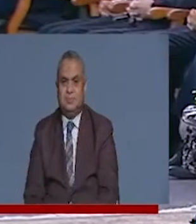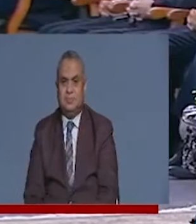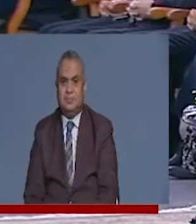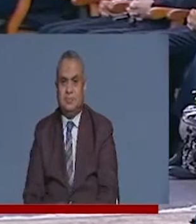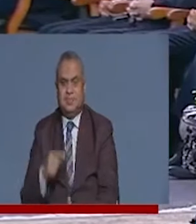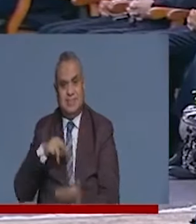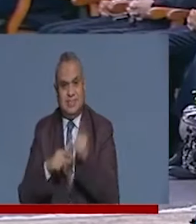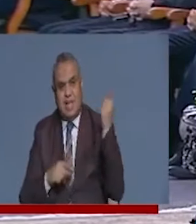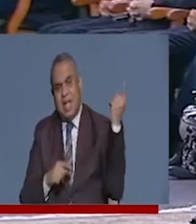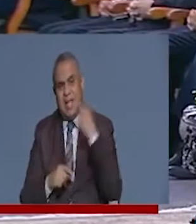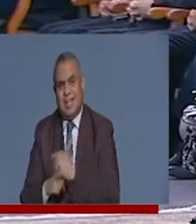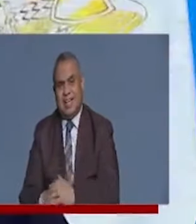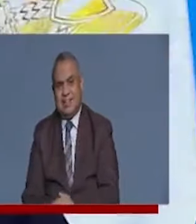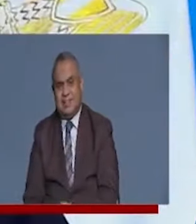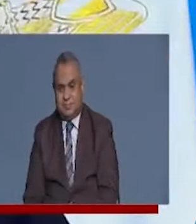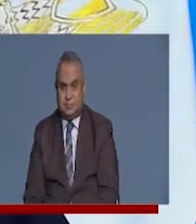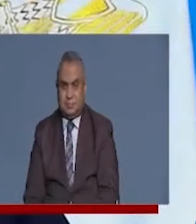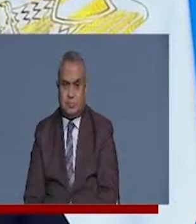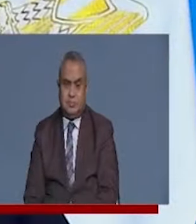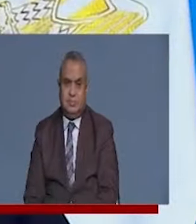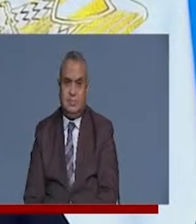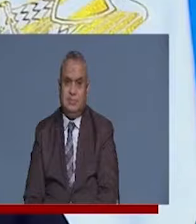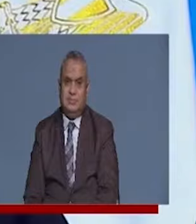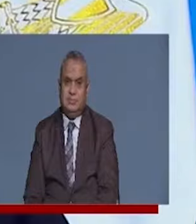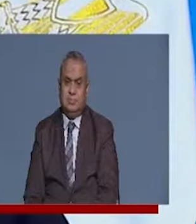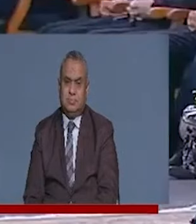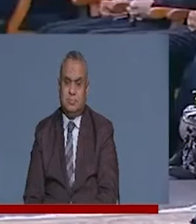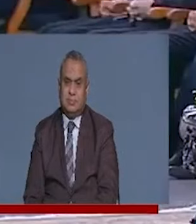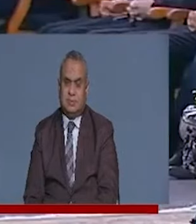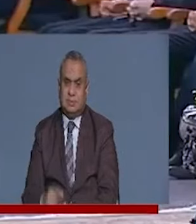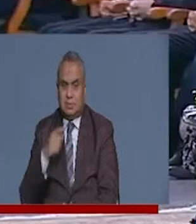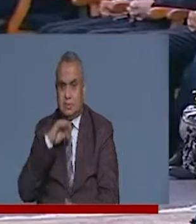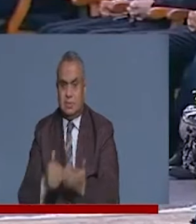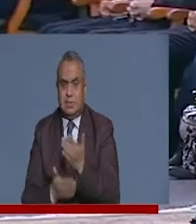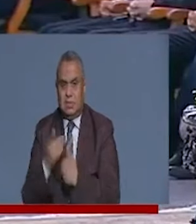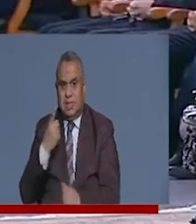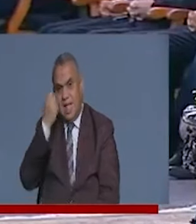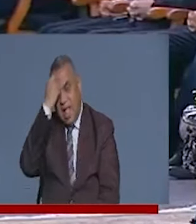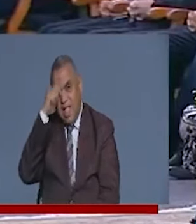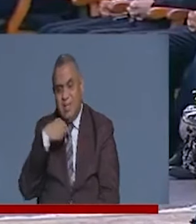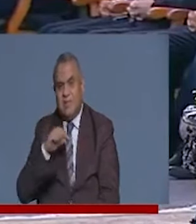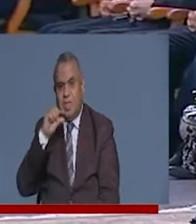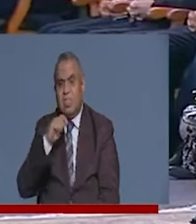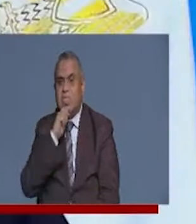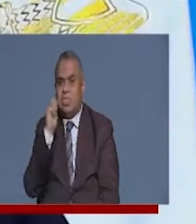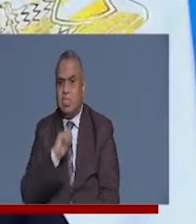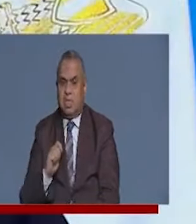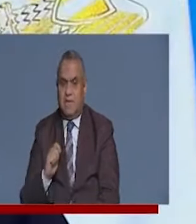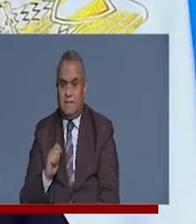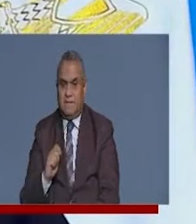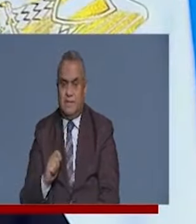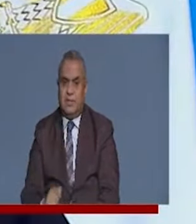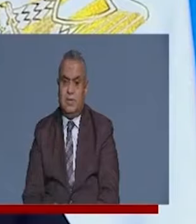حضرتك تؤمر بيه يا فندم نخليهم اكتر يعني، لان طبعا ألف حتى دلوقتي تعتبر رقم بسيط يعني. ف طيب انا بتكلم